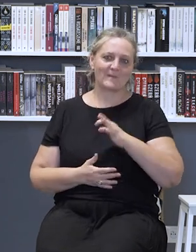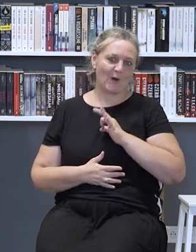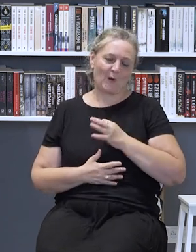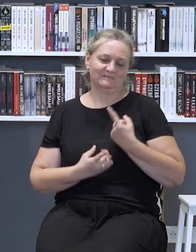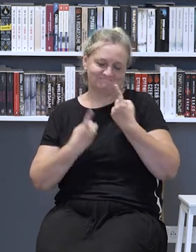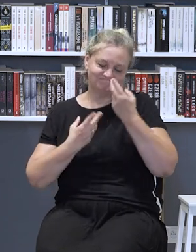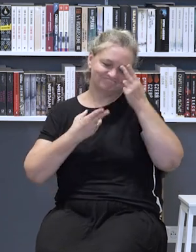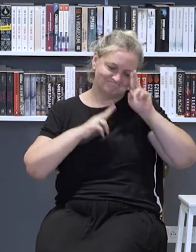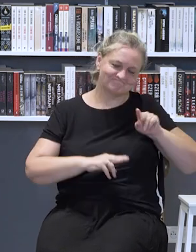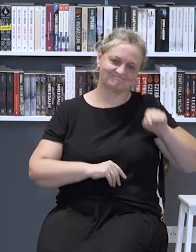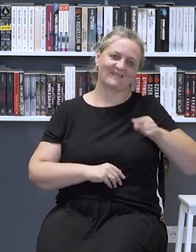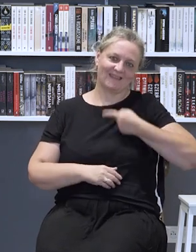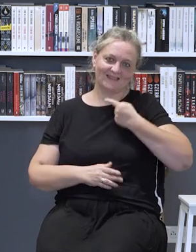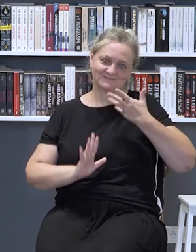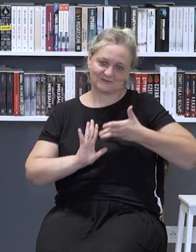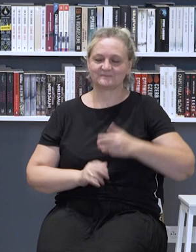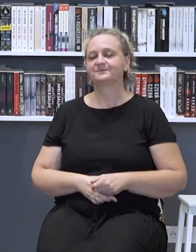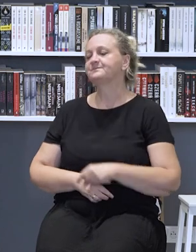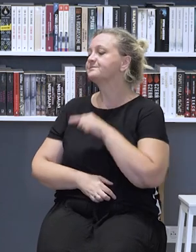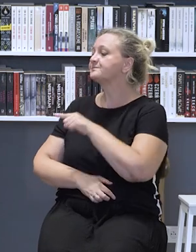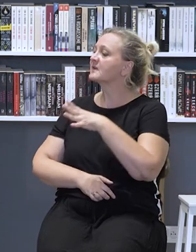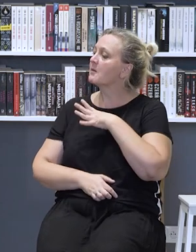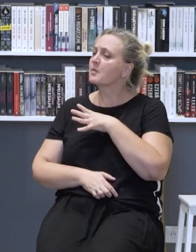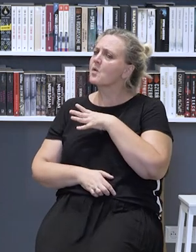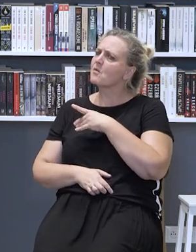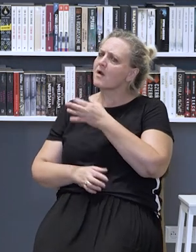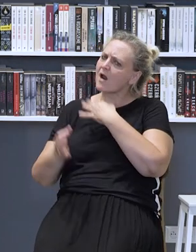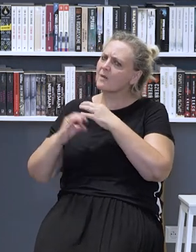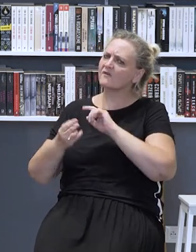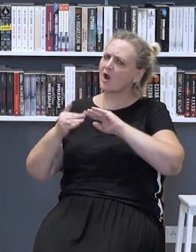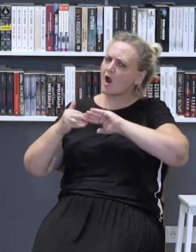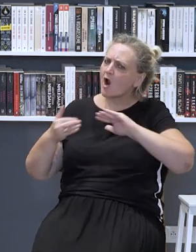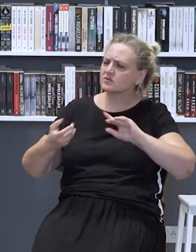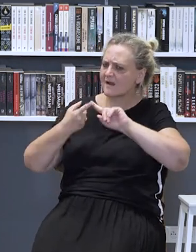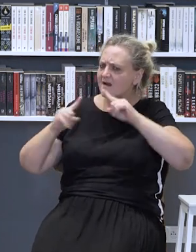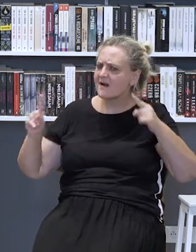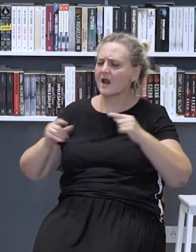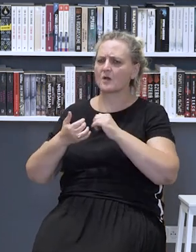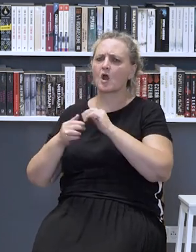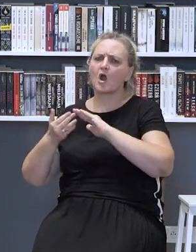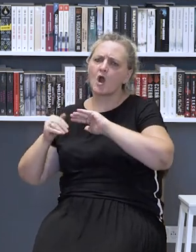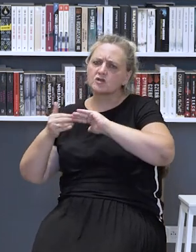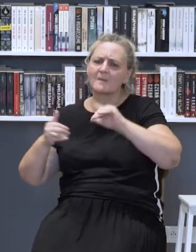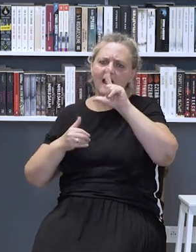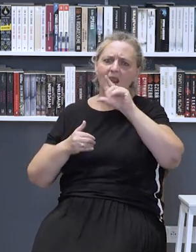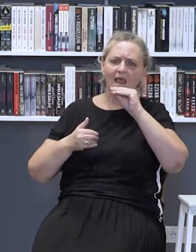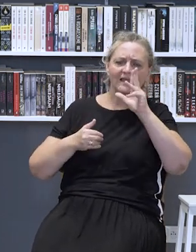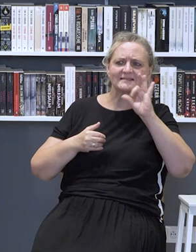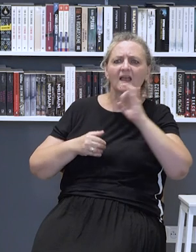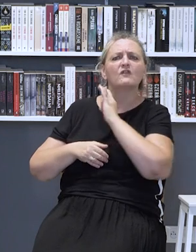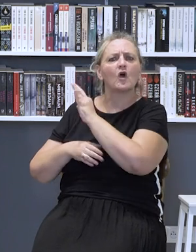atencję dla tego języka. Zaczęłaś mówić o osobnej gramatyce i osobnej leksyce i mam wrażenie, że ta twoja książka jest